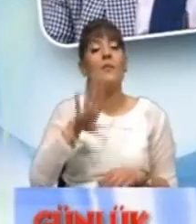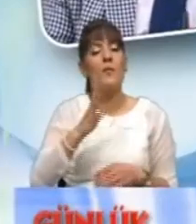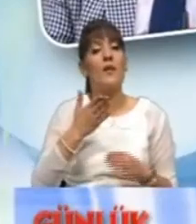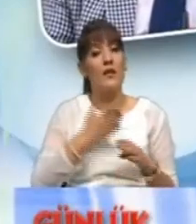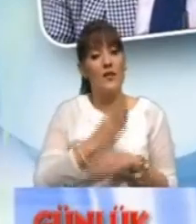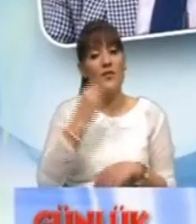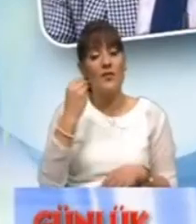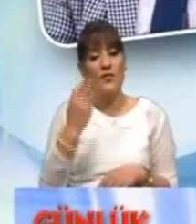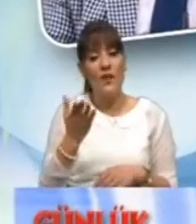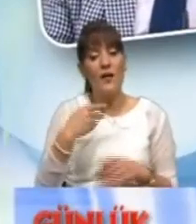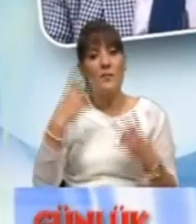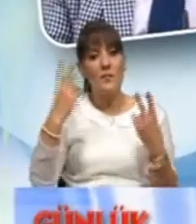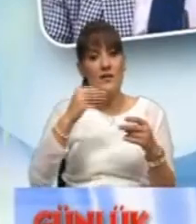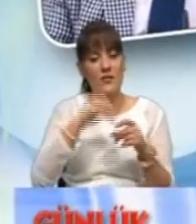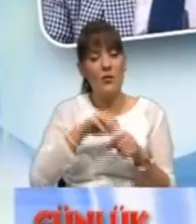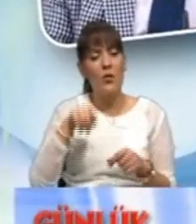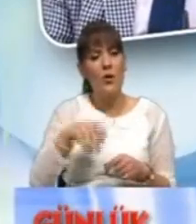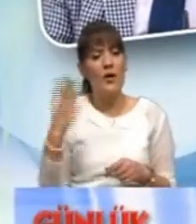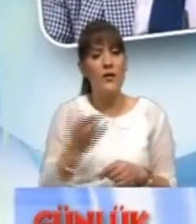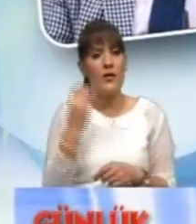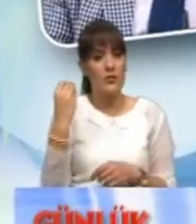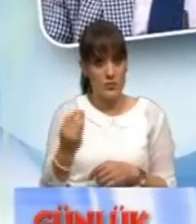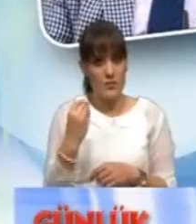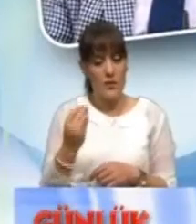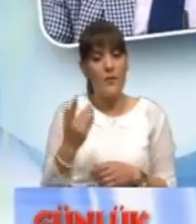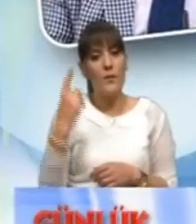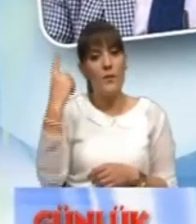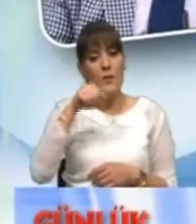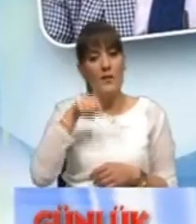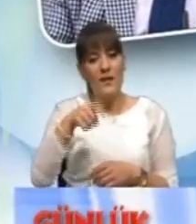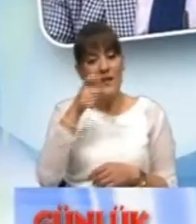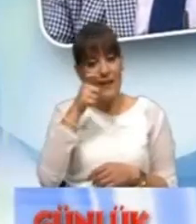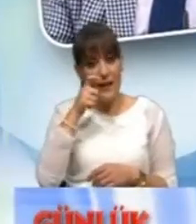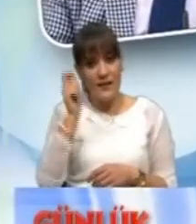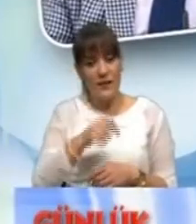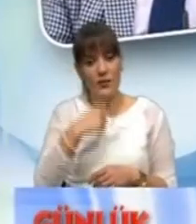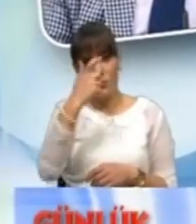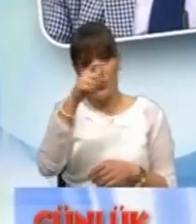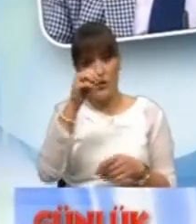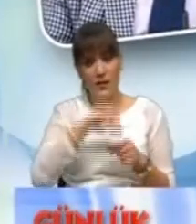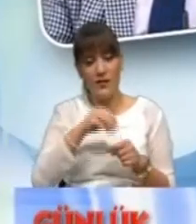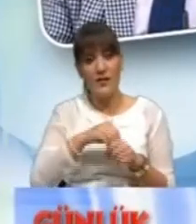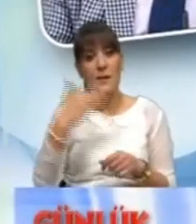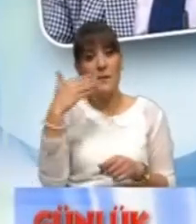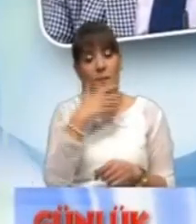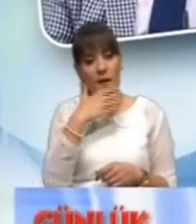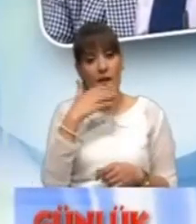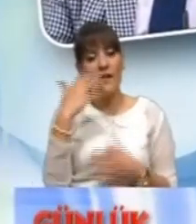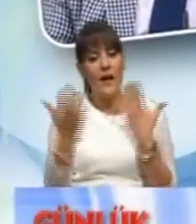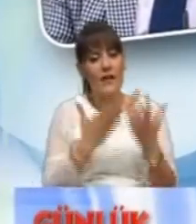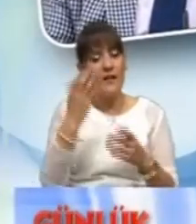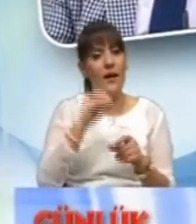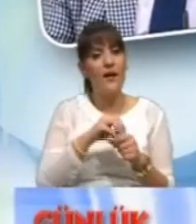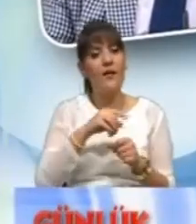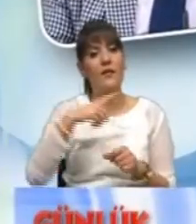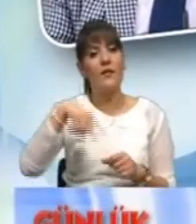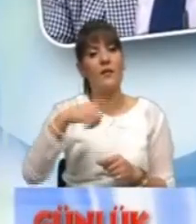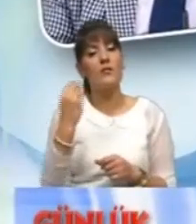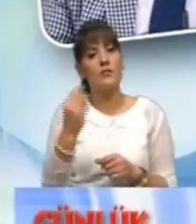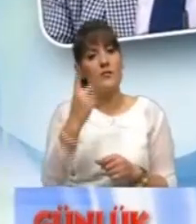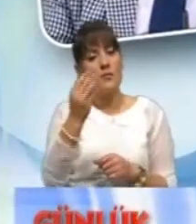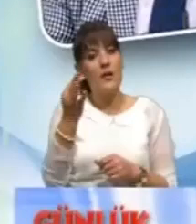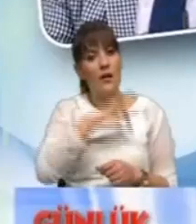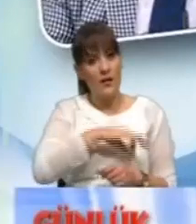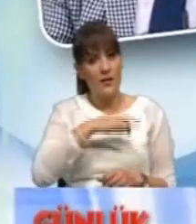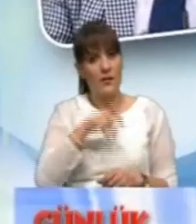kirletmemeliyiz. Hakikaten verdiği mesajlar bu kadar güzel ki işte bunlara dikkat edersek ülkemizin imkanlarından, kaynaklarından hem güzel bir